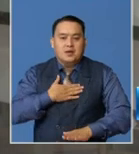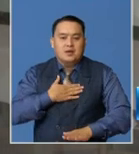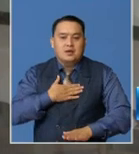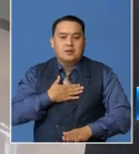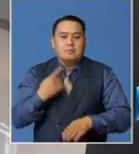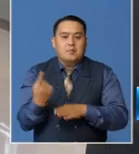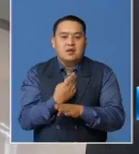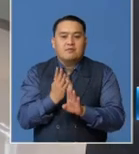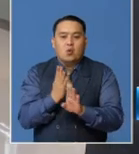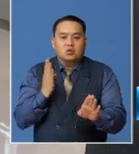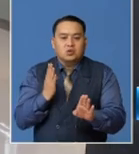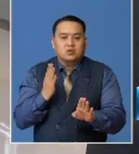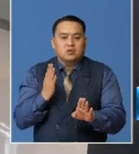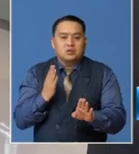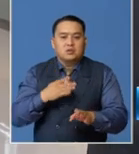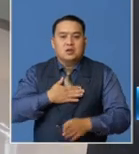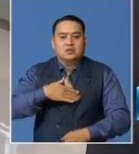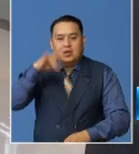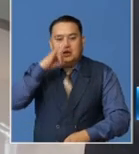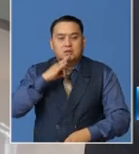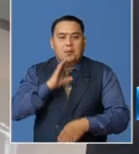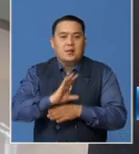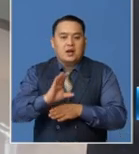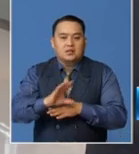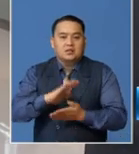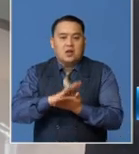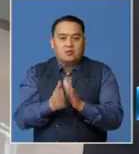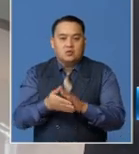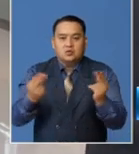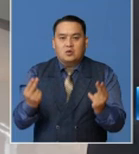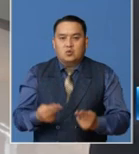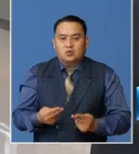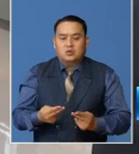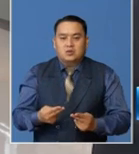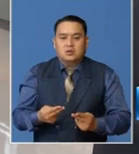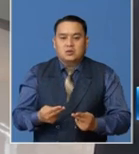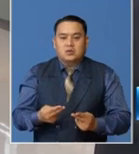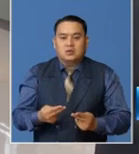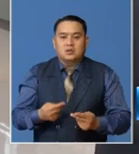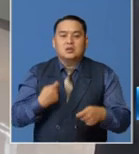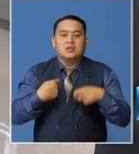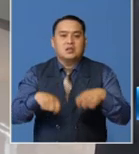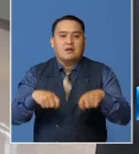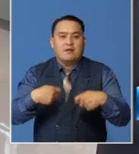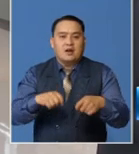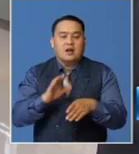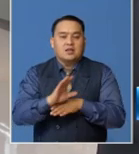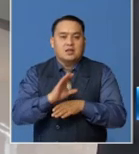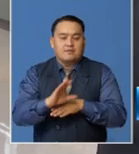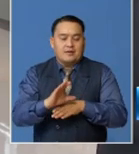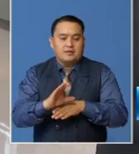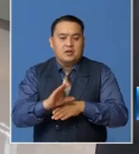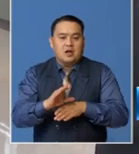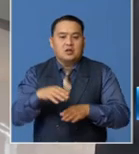в первую очередь на наших красновский производителей вот у нас договор заключен с ассоциацией товаропроизводитель казахстана туда входит